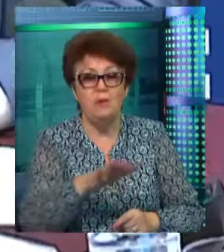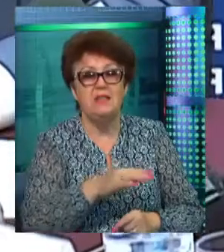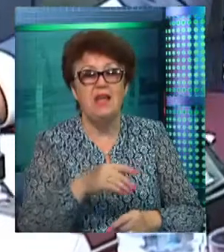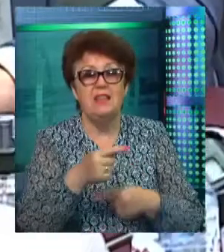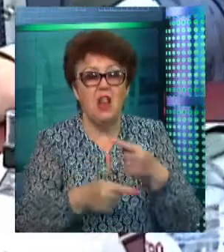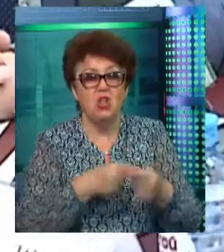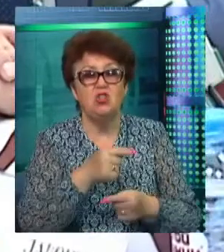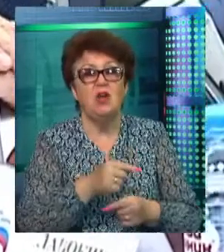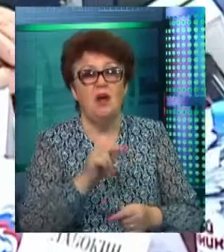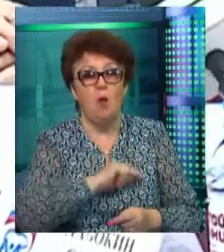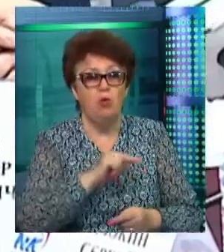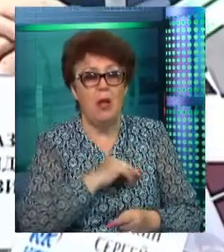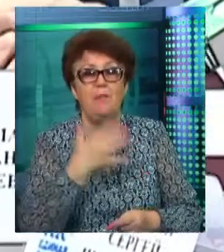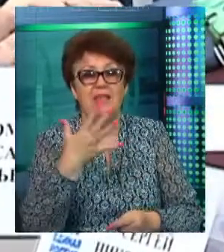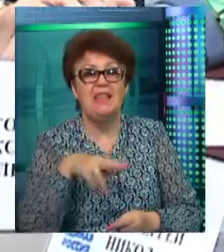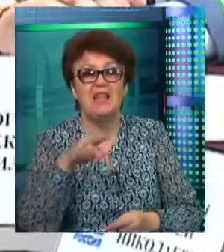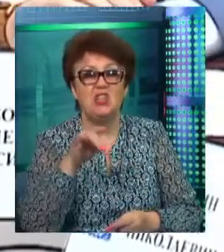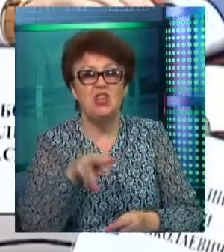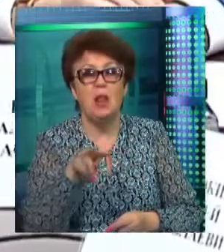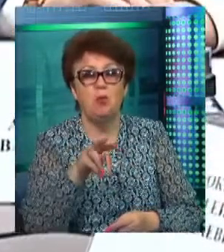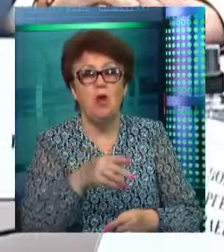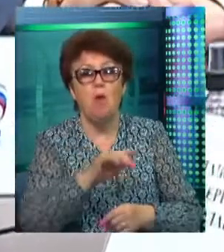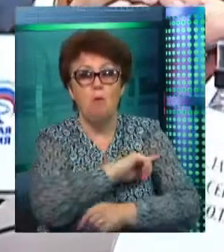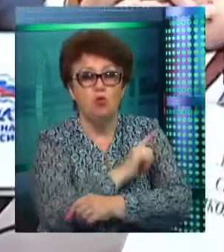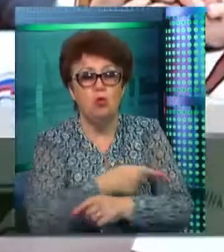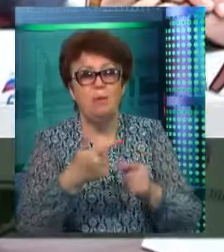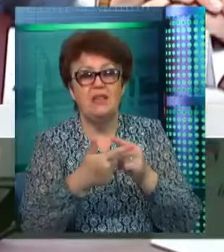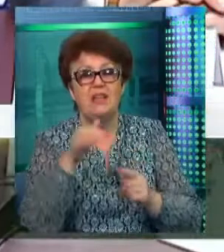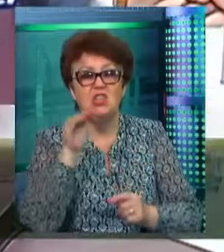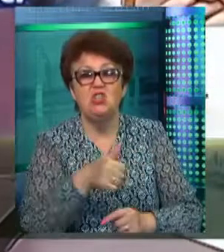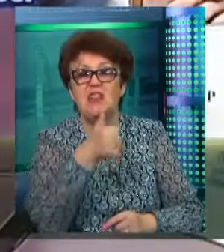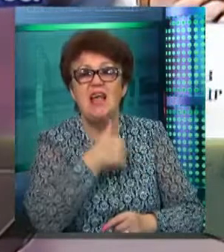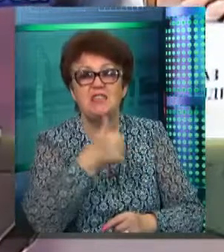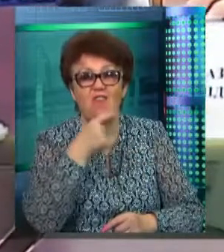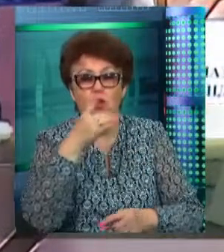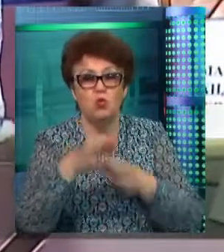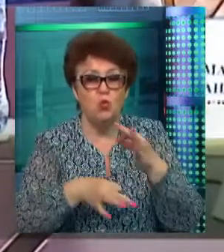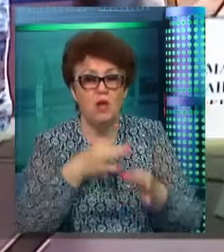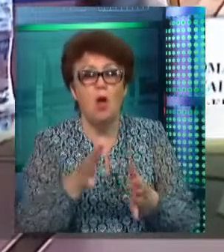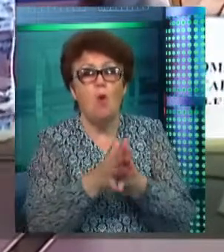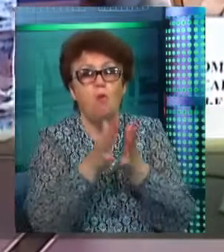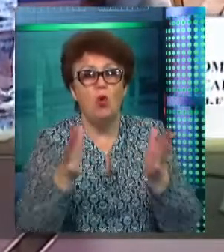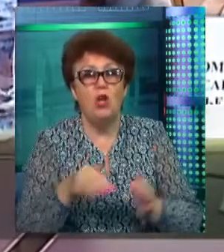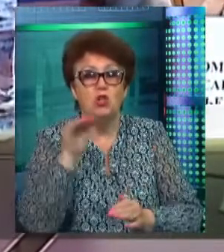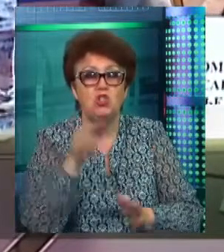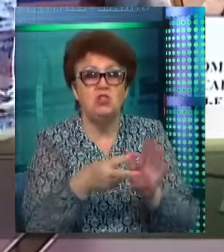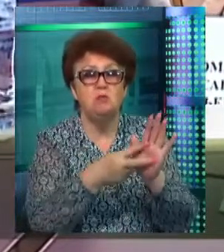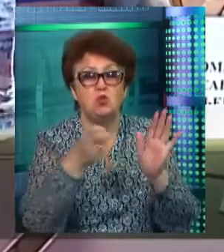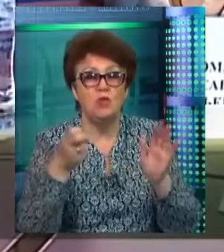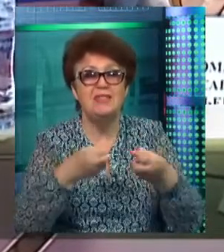5 диагностических лабораторий мощностью полторы тысяч тестов сутки развернуто более 1700